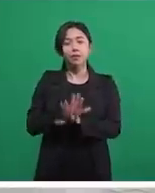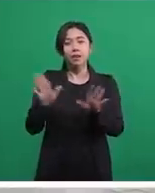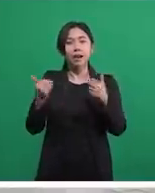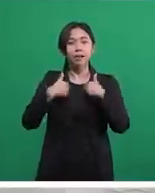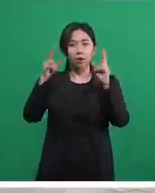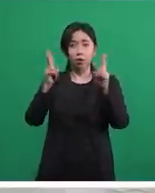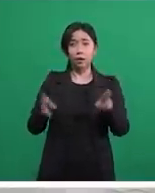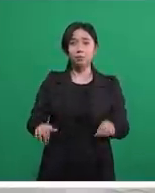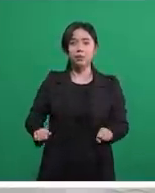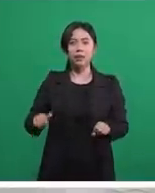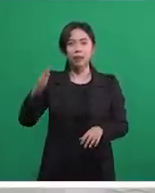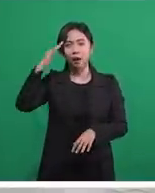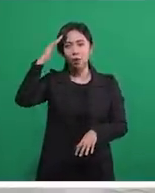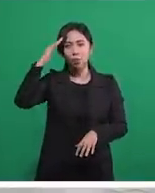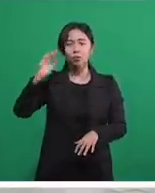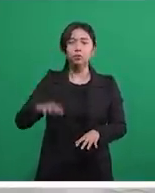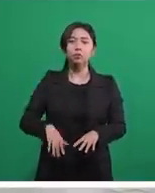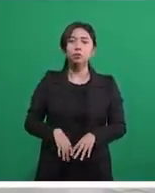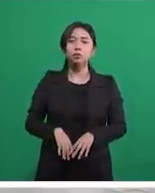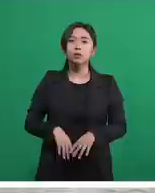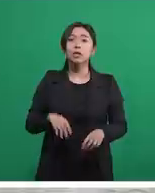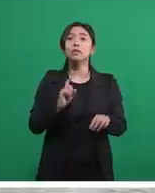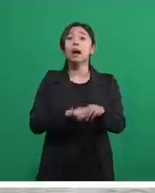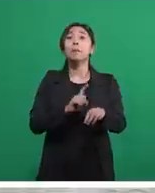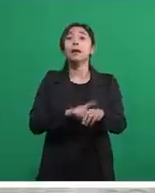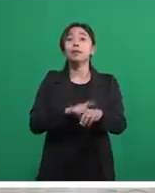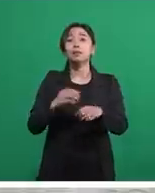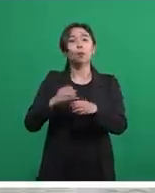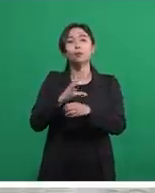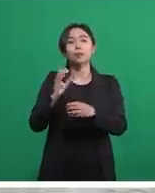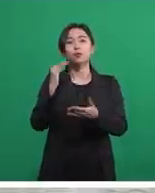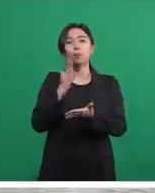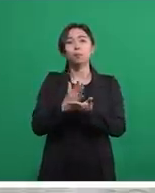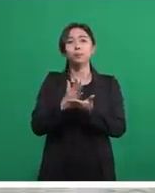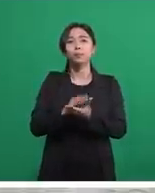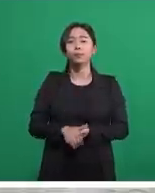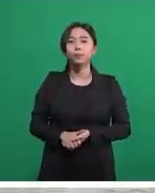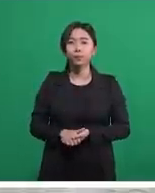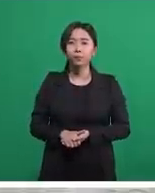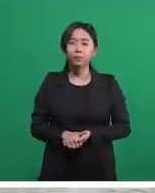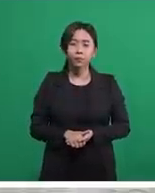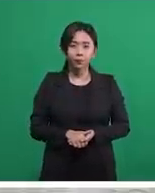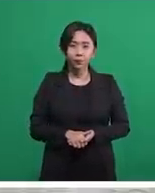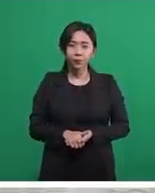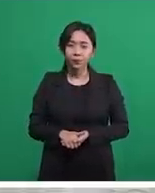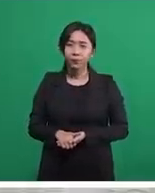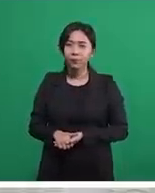memastikan bagaimana persisnya dan kapan persisnya pandemi ini akan berakhir.